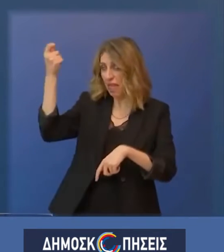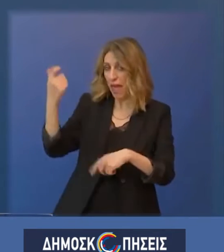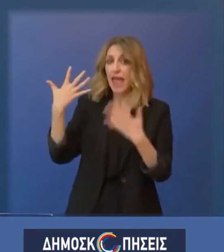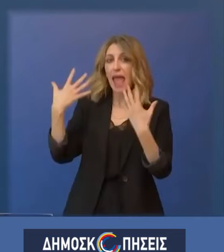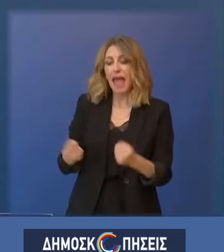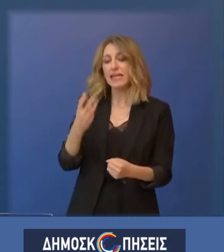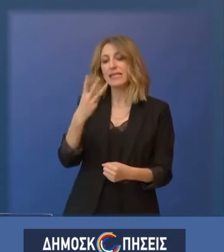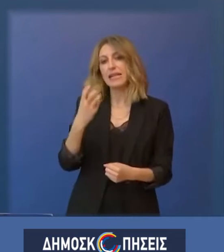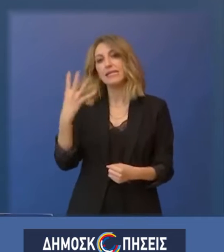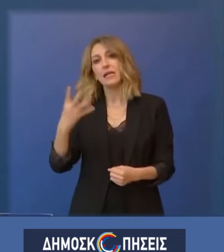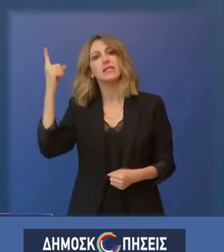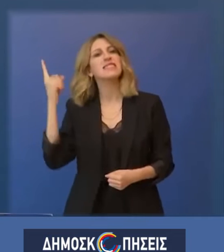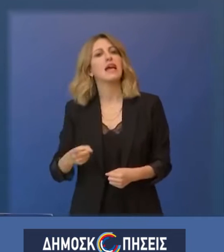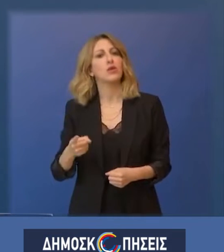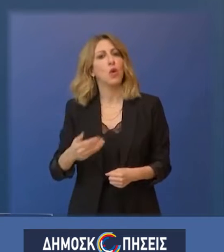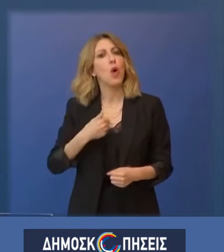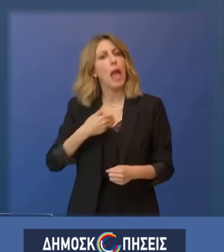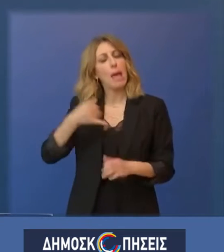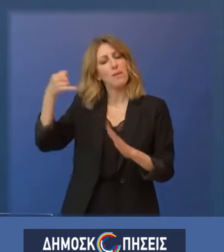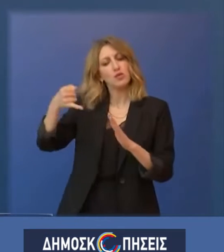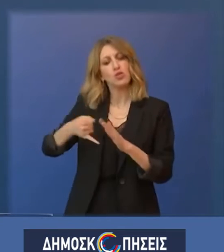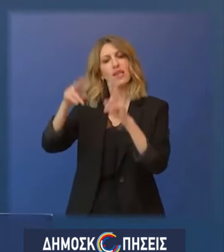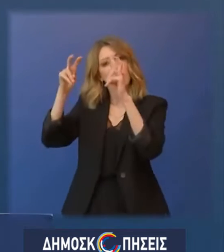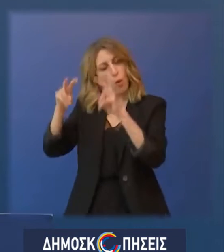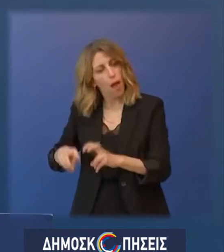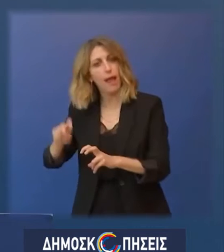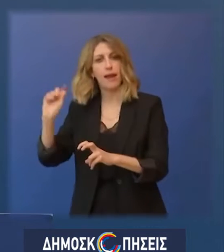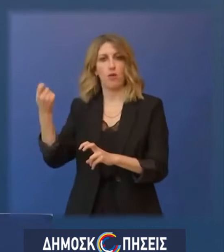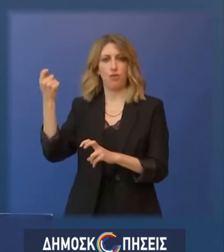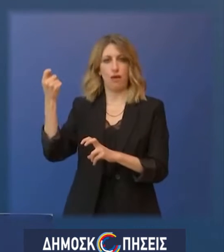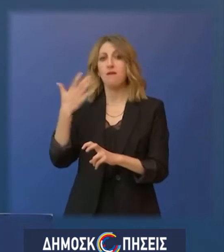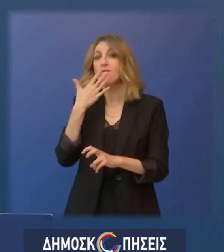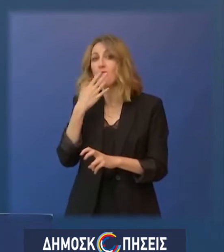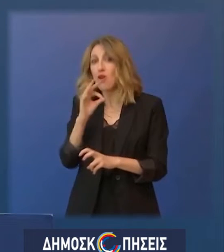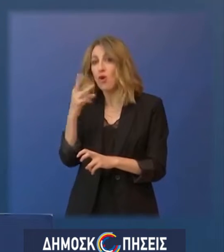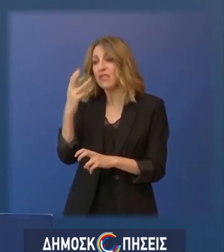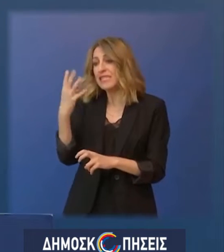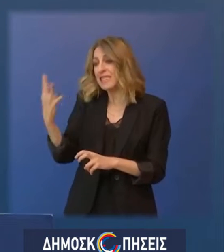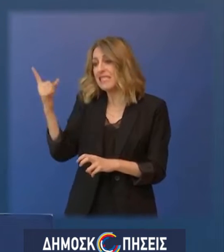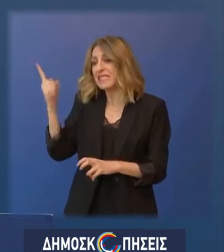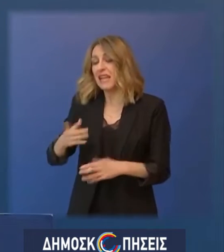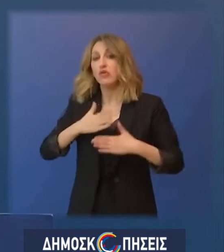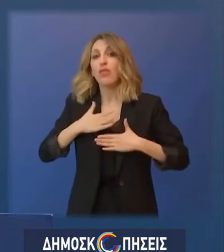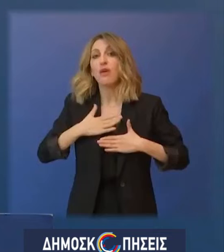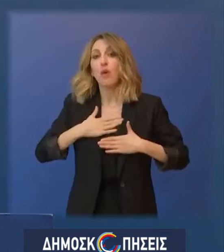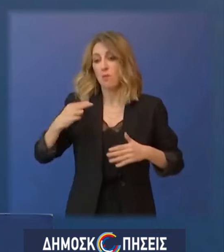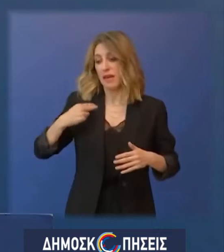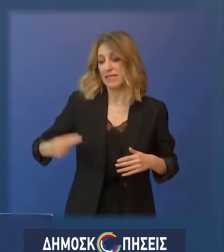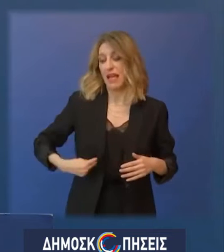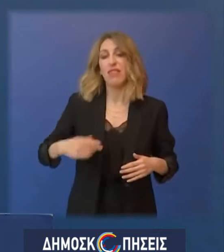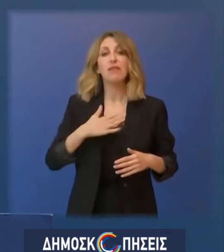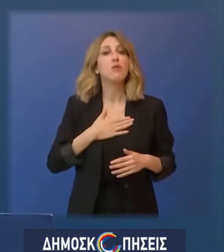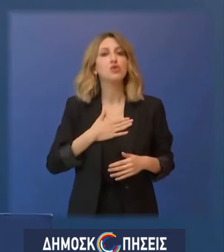ασκεί πολύ ουσιαστικό έλεγχο στην επιχείρηση. Σήμερα, με αυτό το 34% που κατέχει το ελληνικό δημόσιο στη ΔΕΗ,